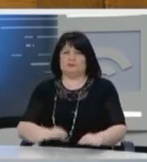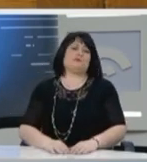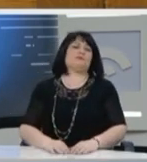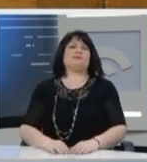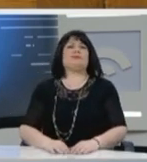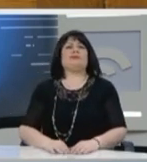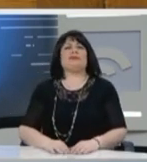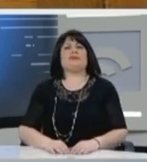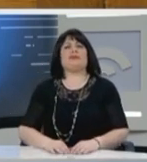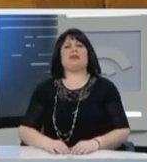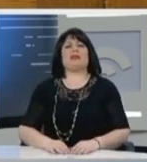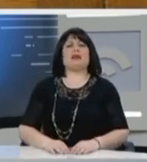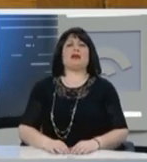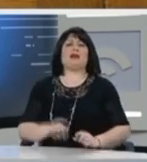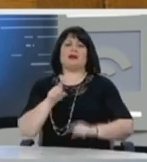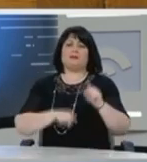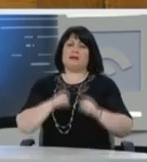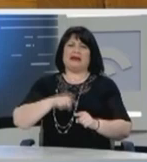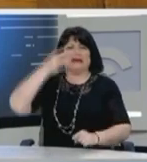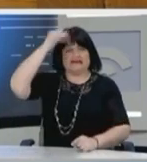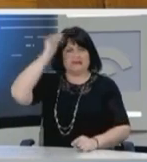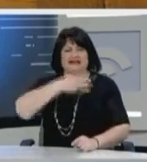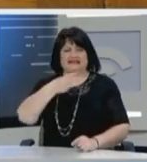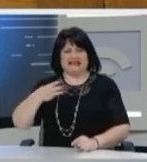μάλιστα κυκλοφορούσατε του Τσίπρα μερικοί στους